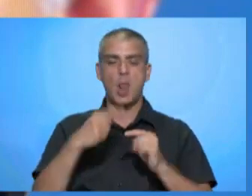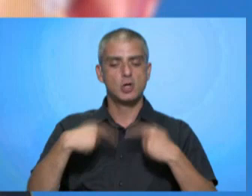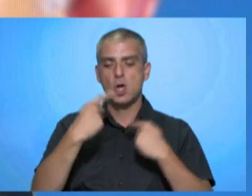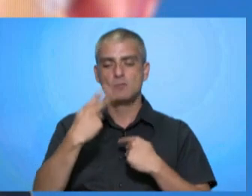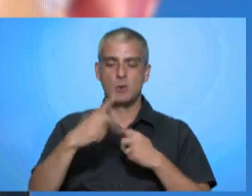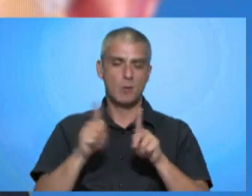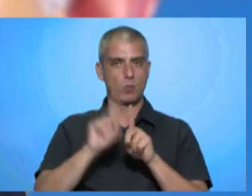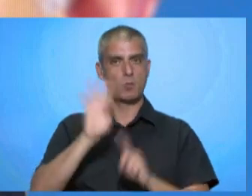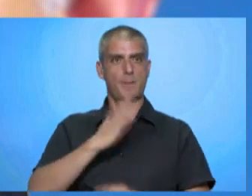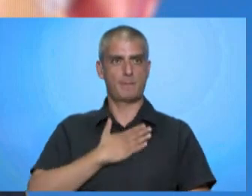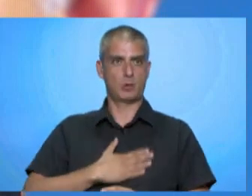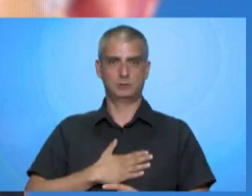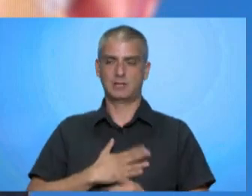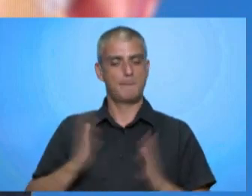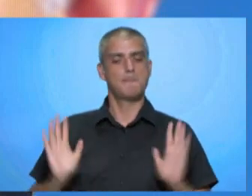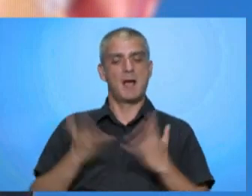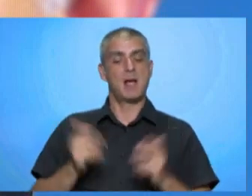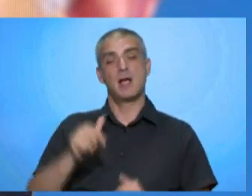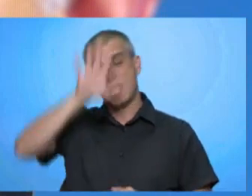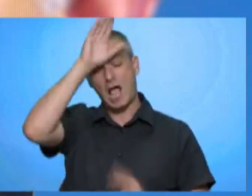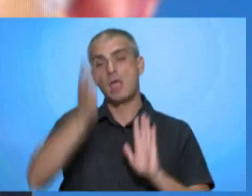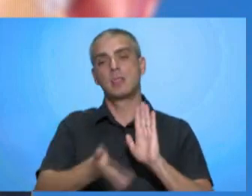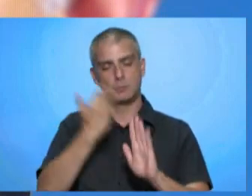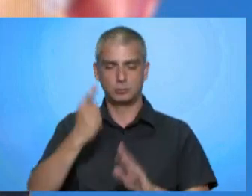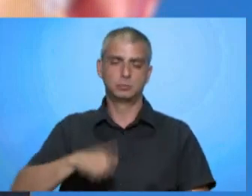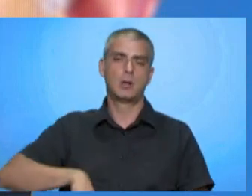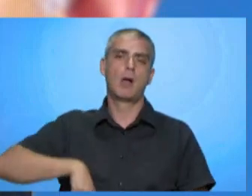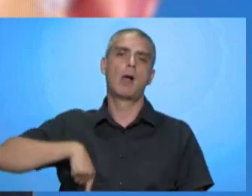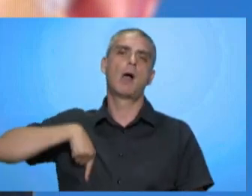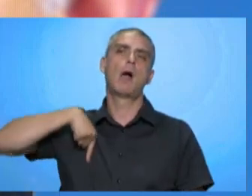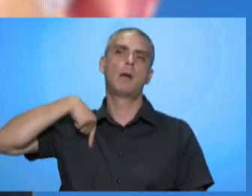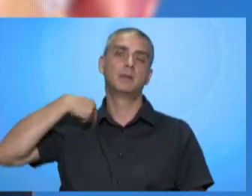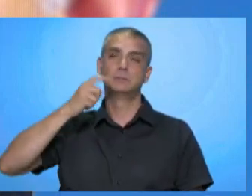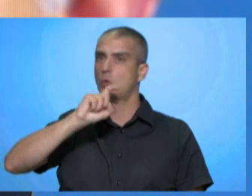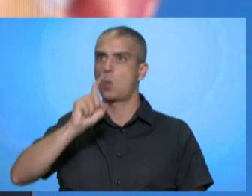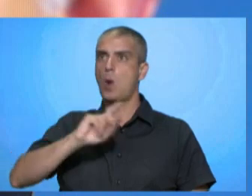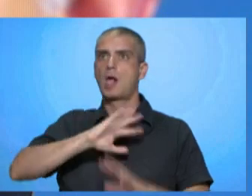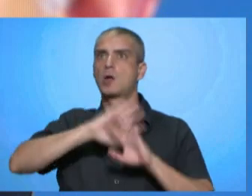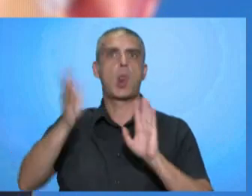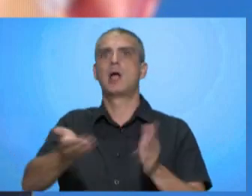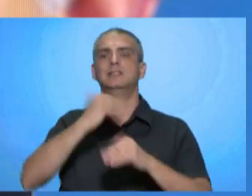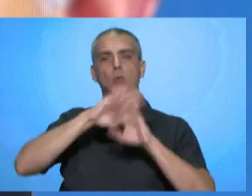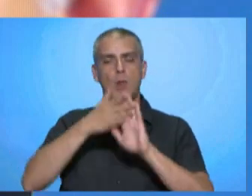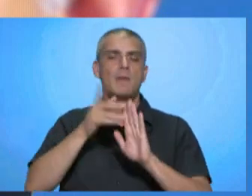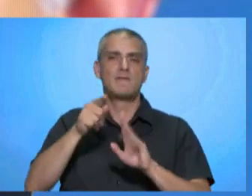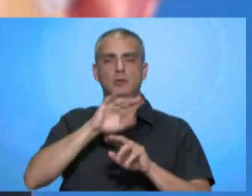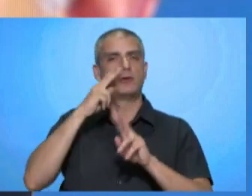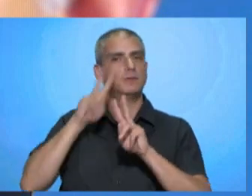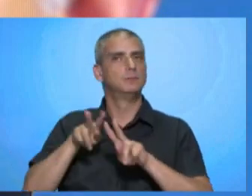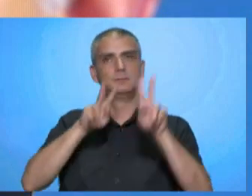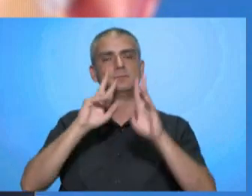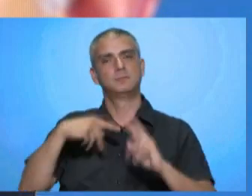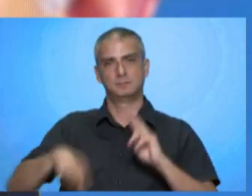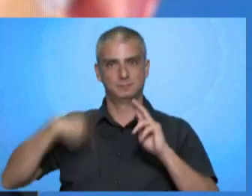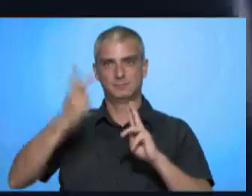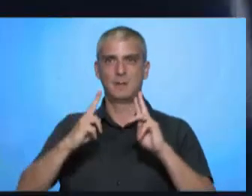כמו שנתניהו רוצה, כמה שיותר מהר שיצאו הכוחות האיראנים, זה יארך זמן רב מאוד, אולי לא לחלוטין, זה הכיוון, העיניים נשואות אל הלסינקי יום